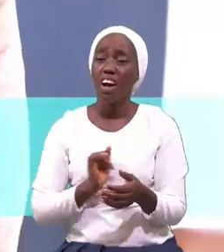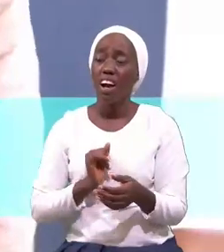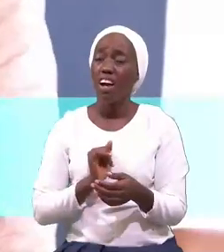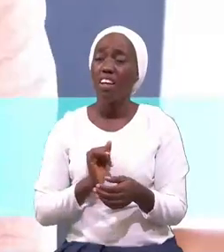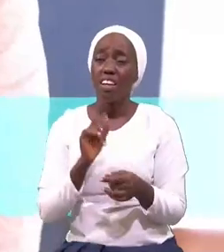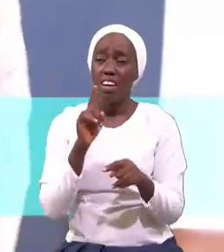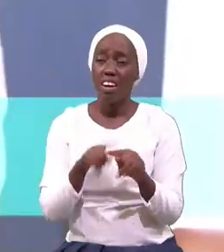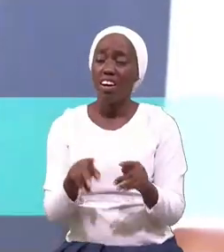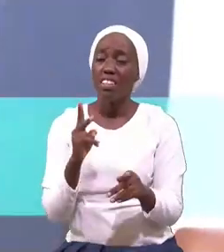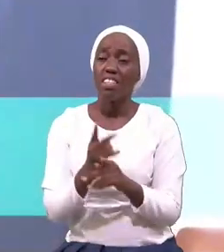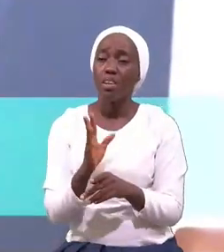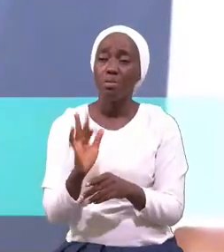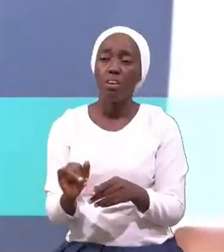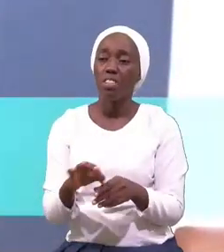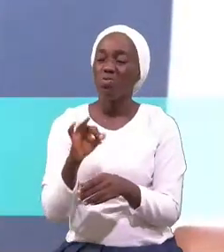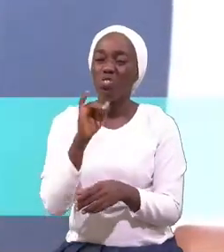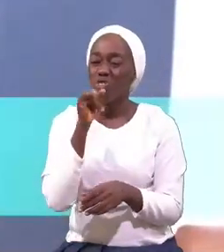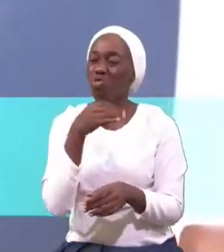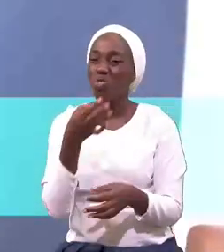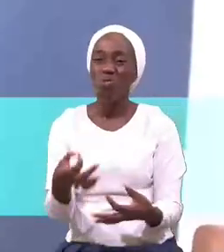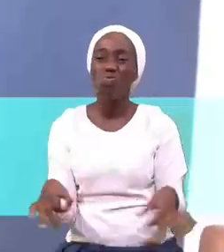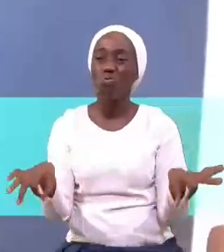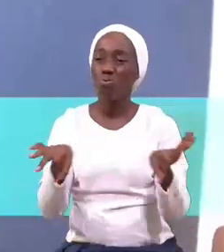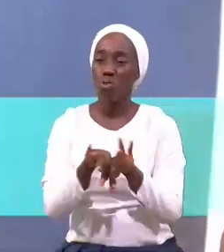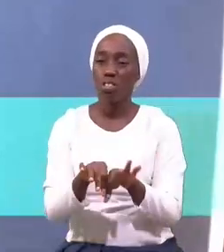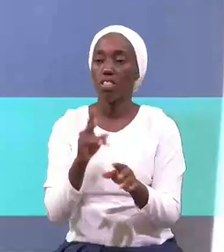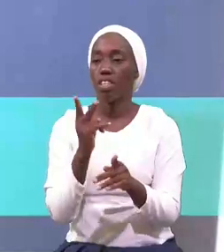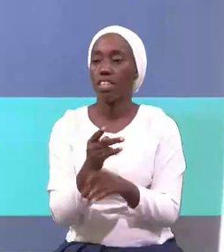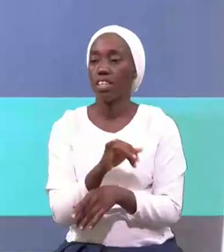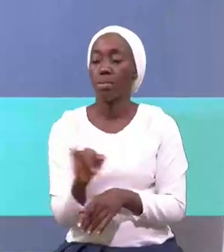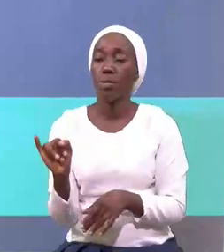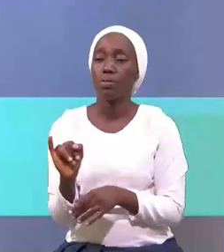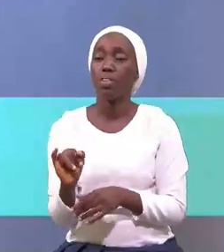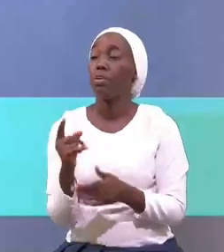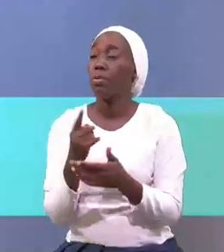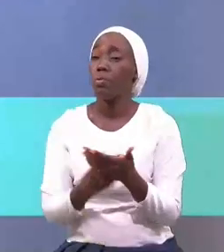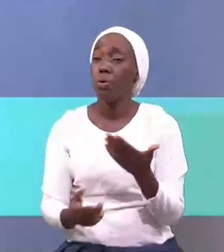Ce que je ne peux pas garder avec l'Esprit n'est pas digne d'être gardé.